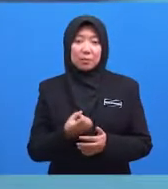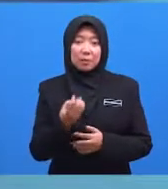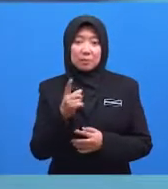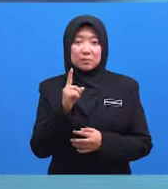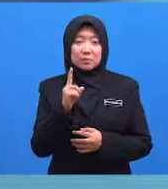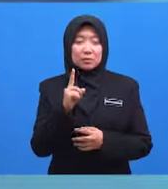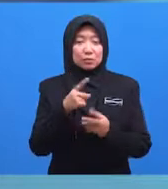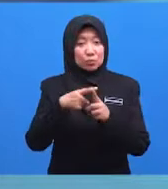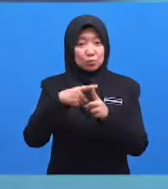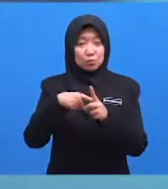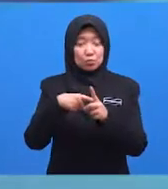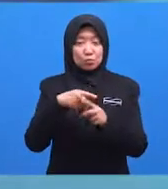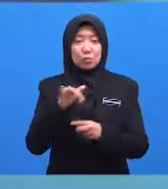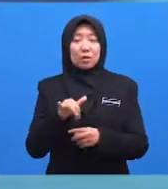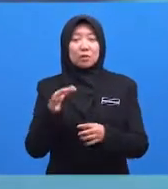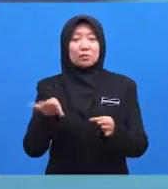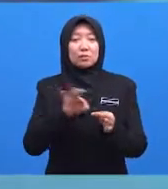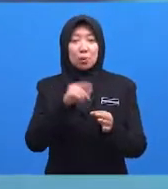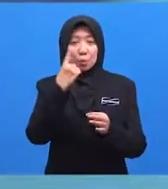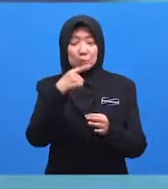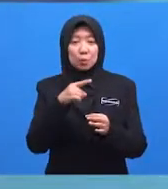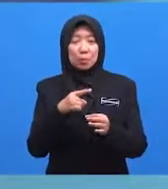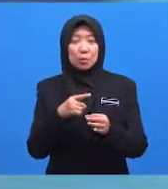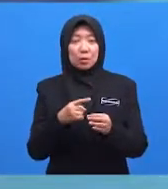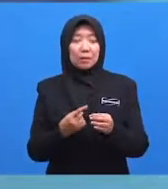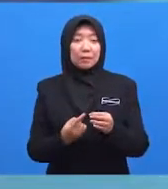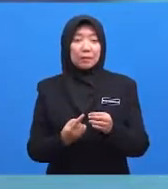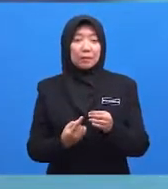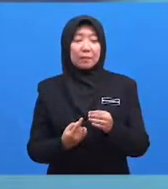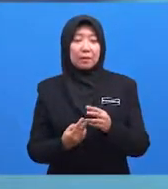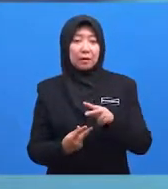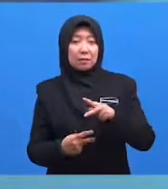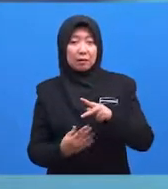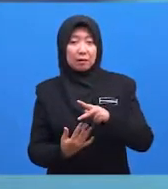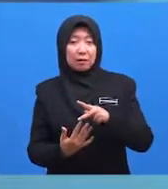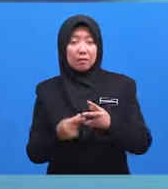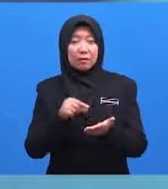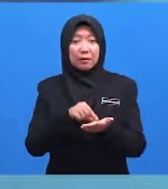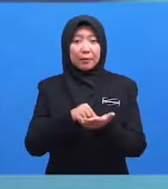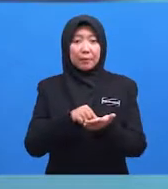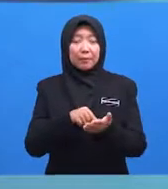Berapakah suhu yang sesuai untuk memanggang ayam panggang madu?